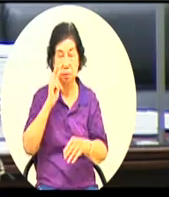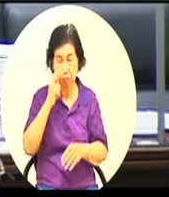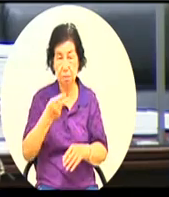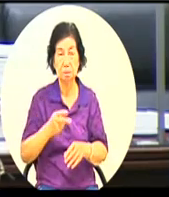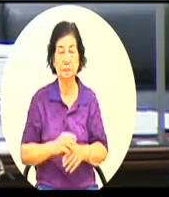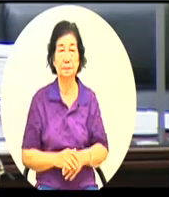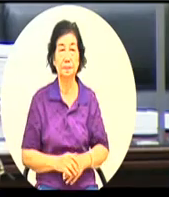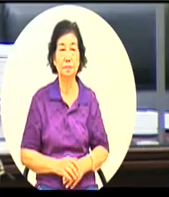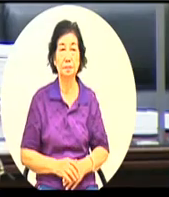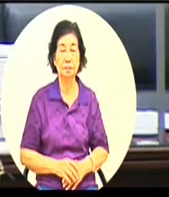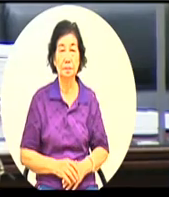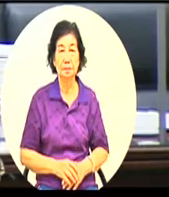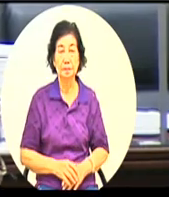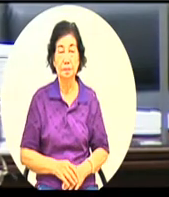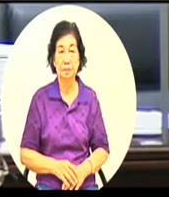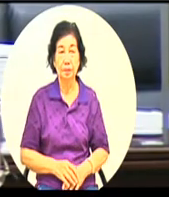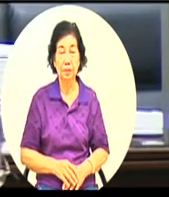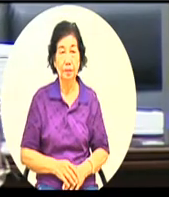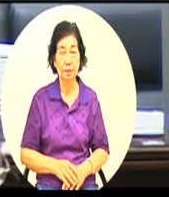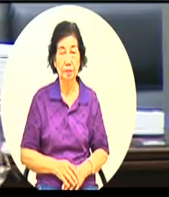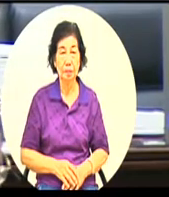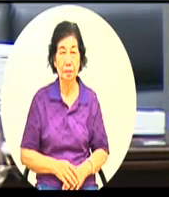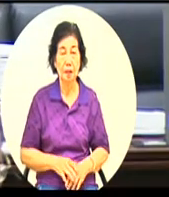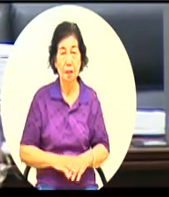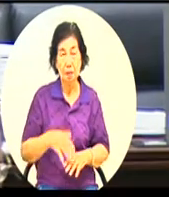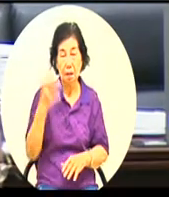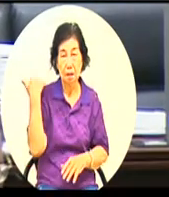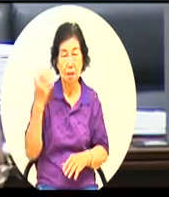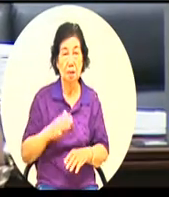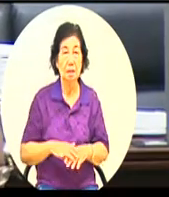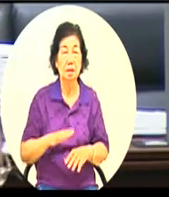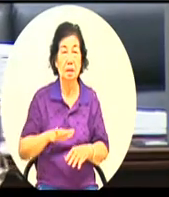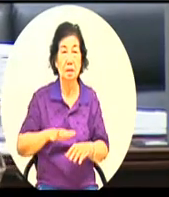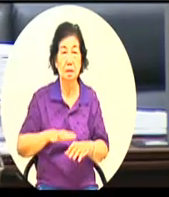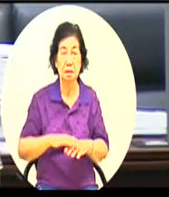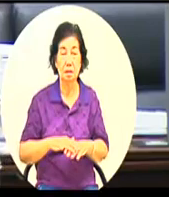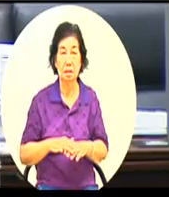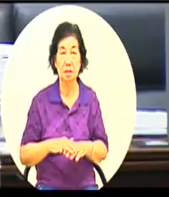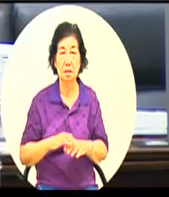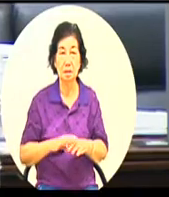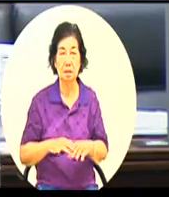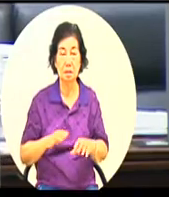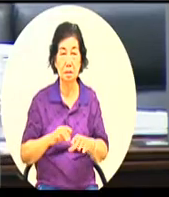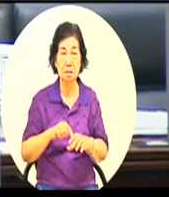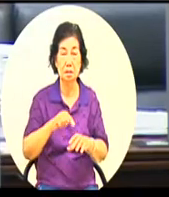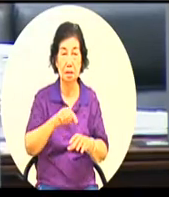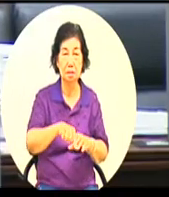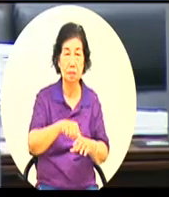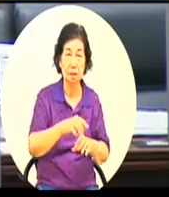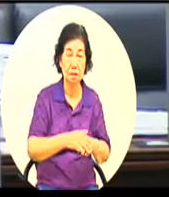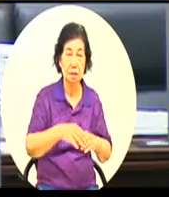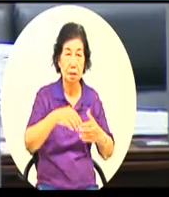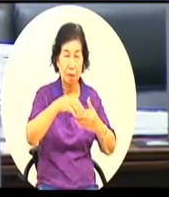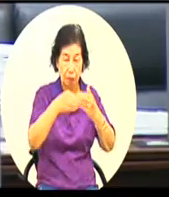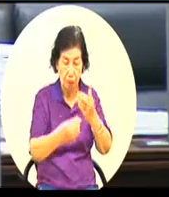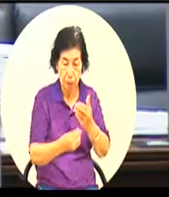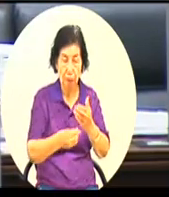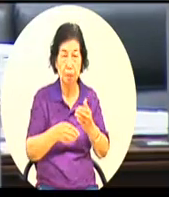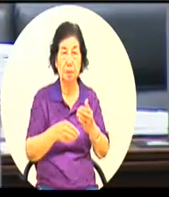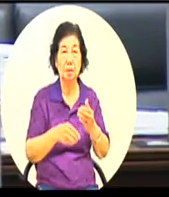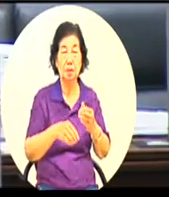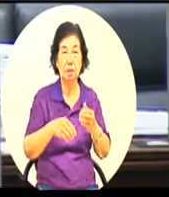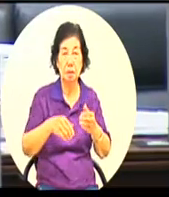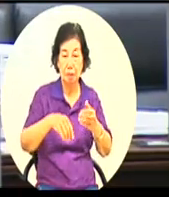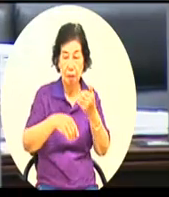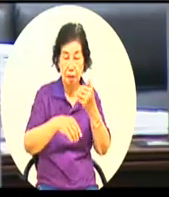打打叫啊！这些政策了，都啊无一人百姓会满意的了。啊，你即马建